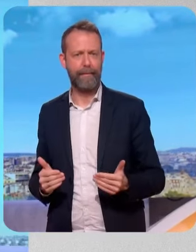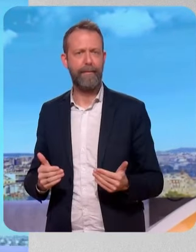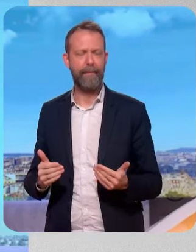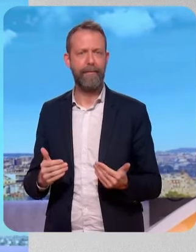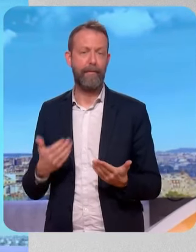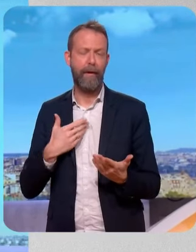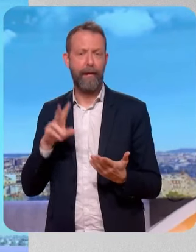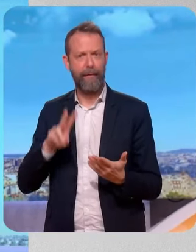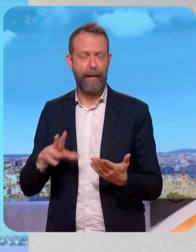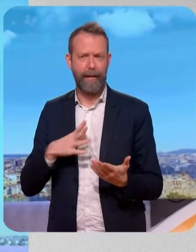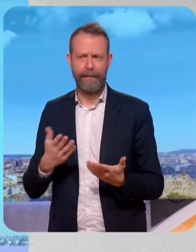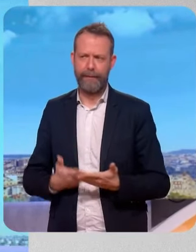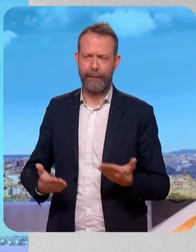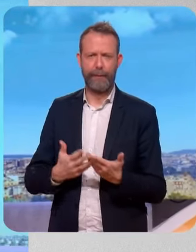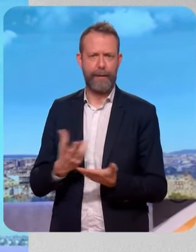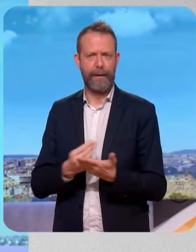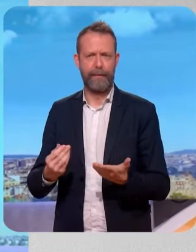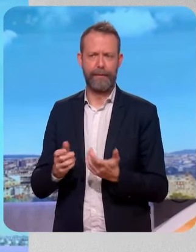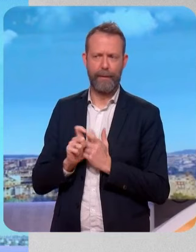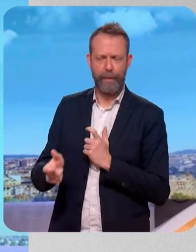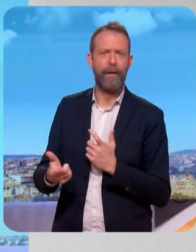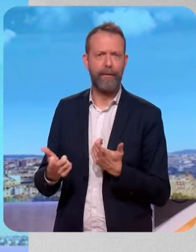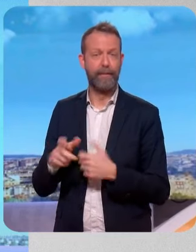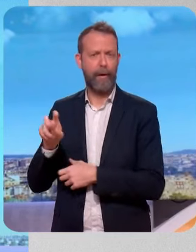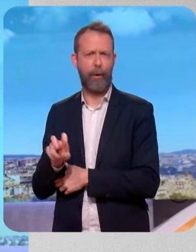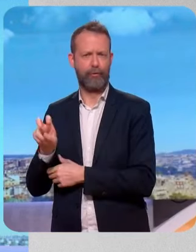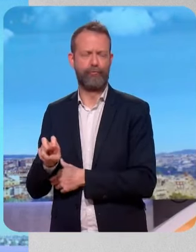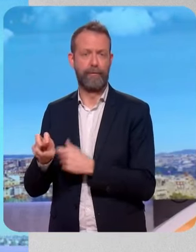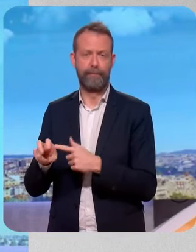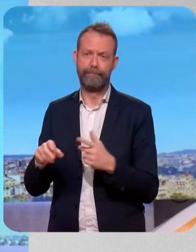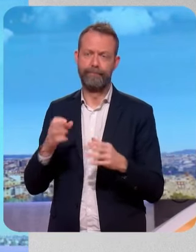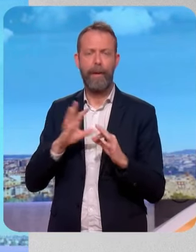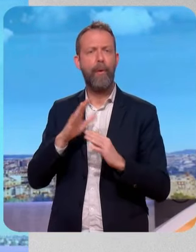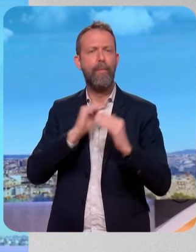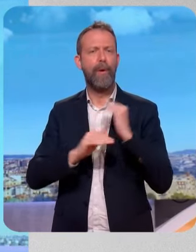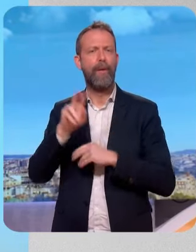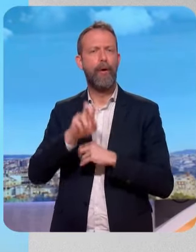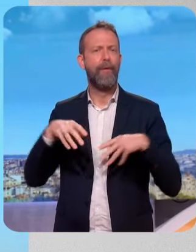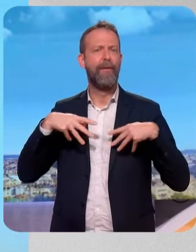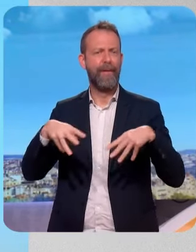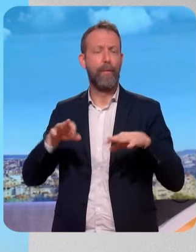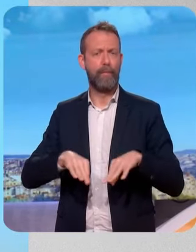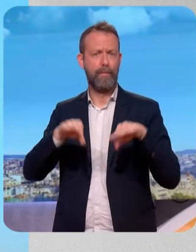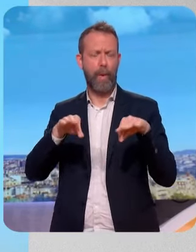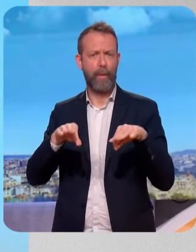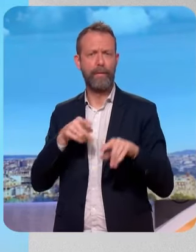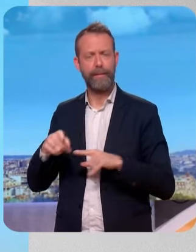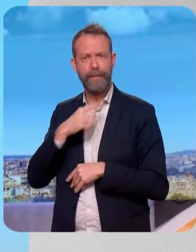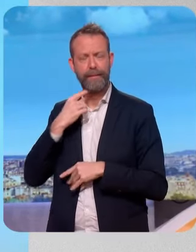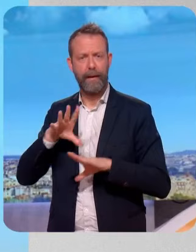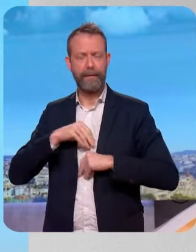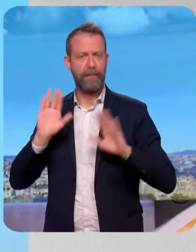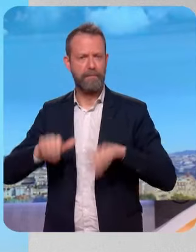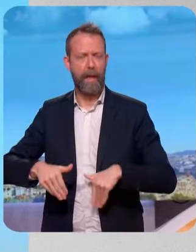une victime collatérale, disent beaucoup, c'est l'écologie. La mise en pause du plan éco-phyto passe très mal chez les défenseurs de